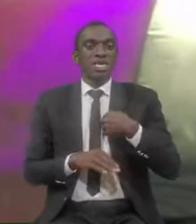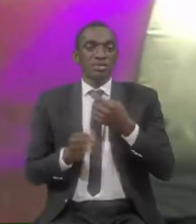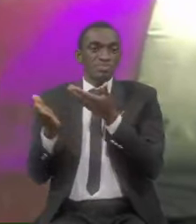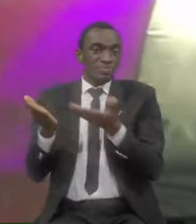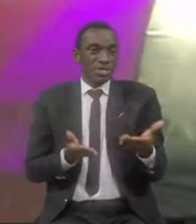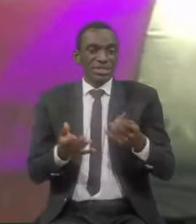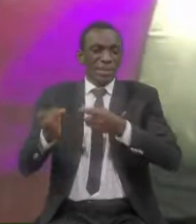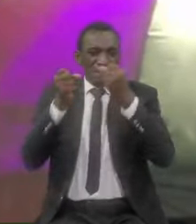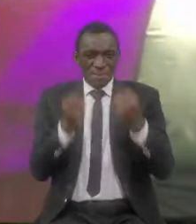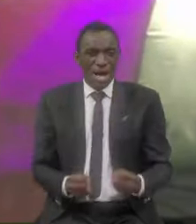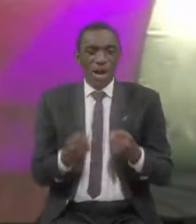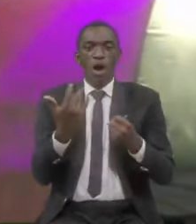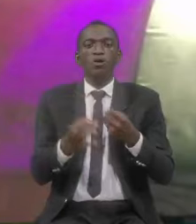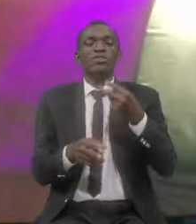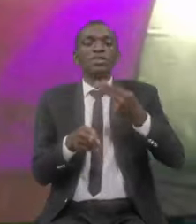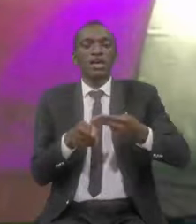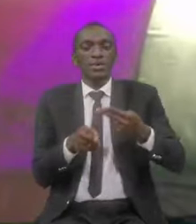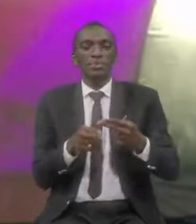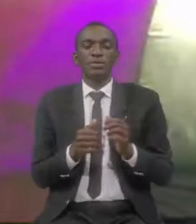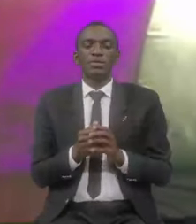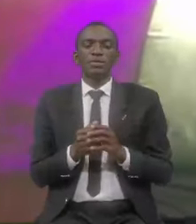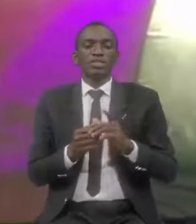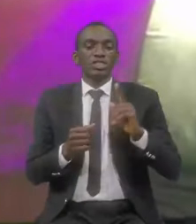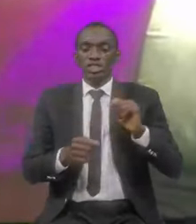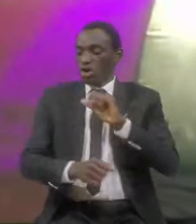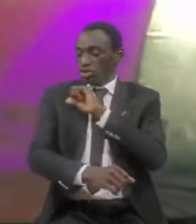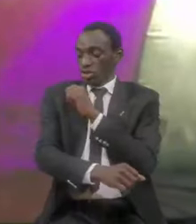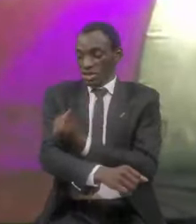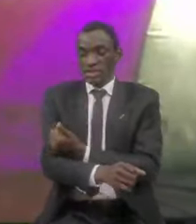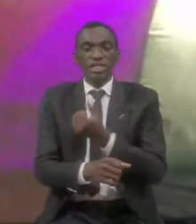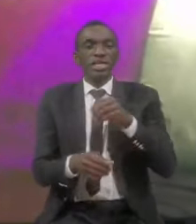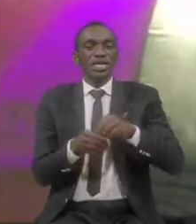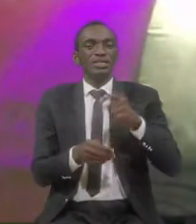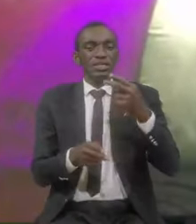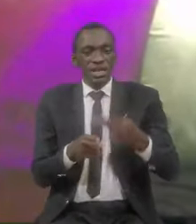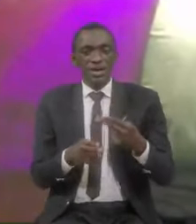je vous amène la puissance du nom, l'autorité dans le nom,